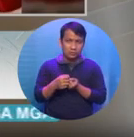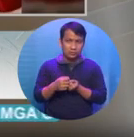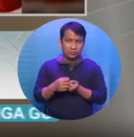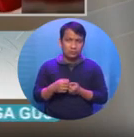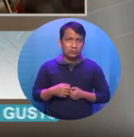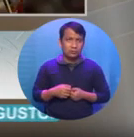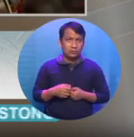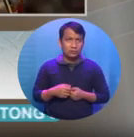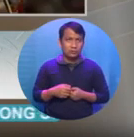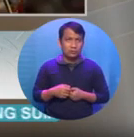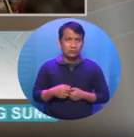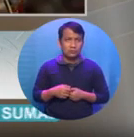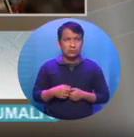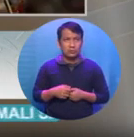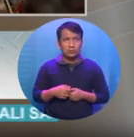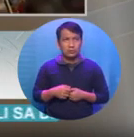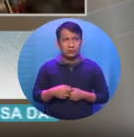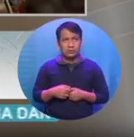pag ano.